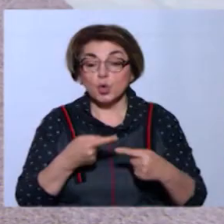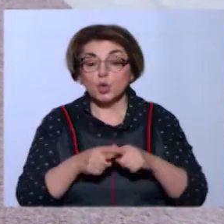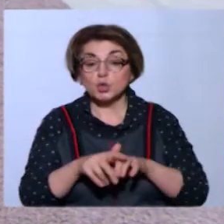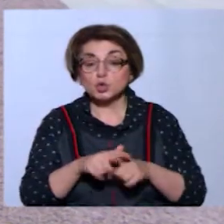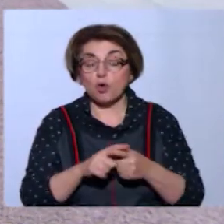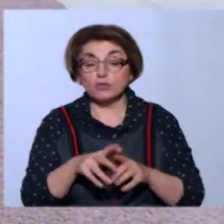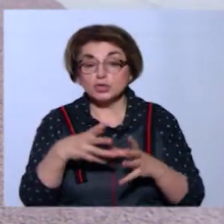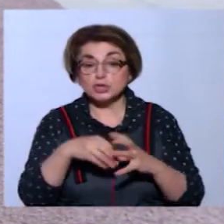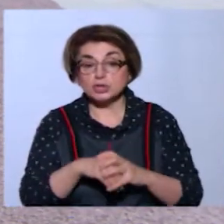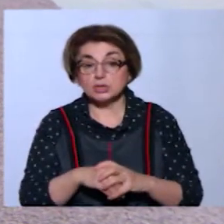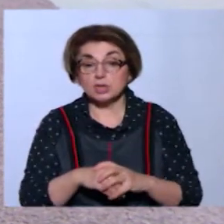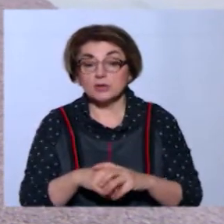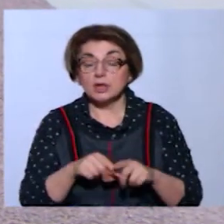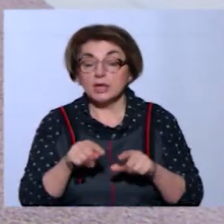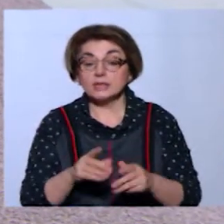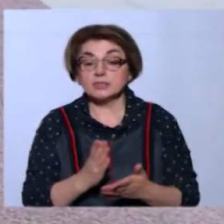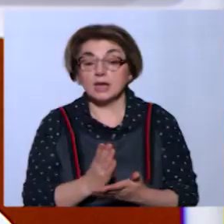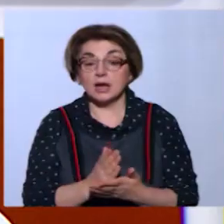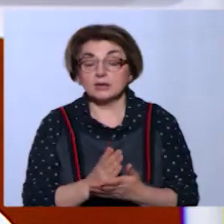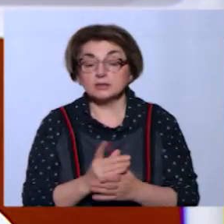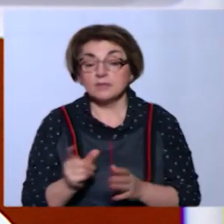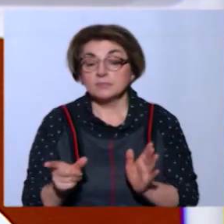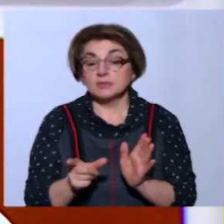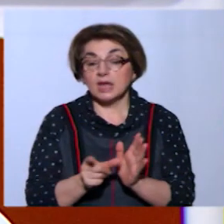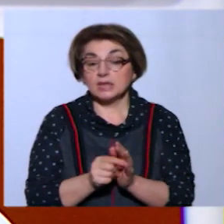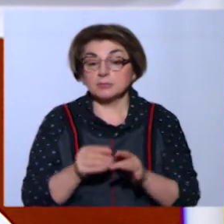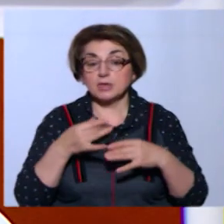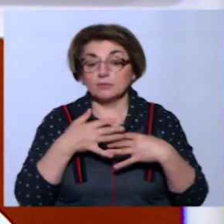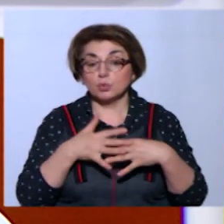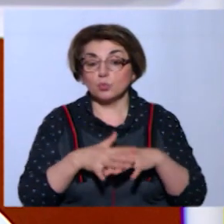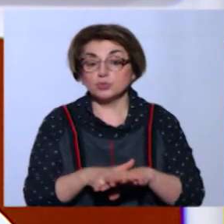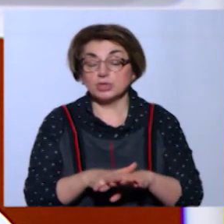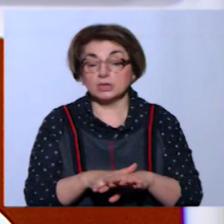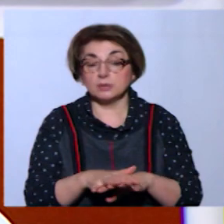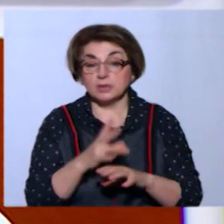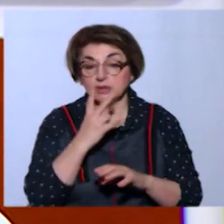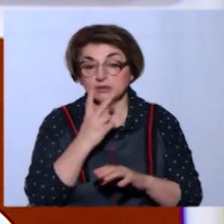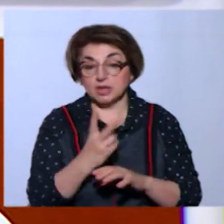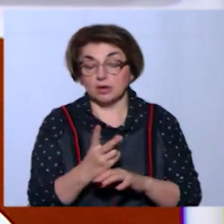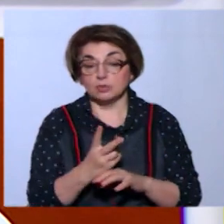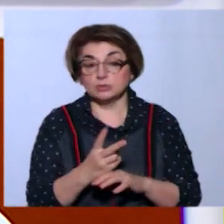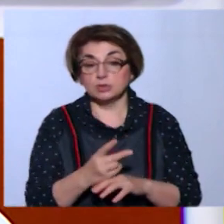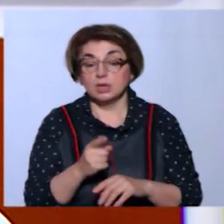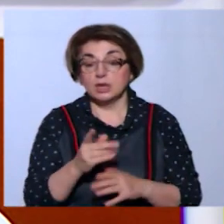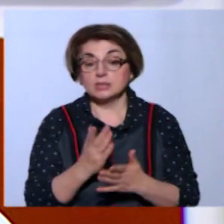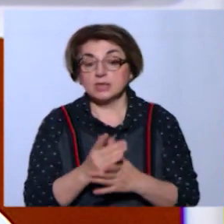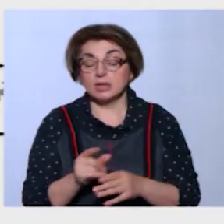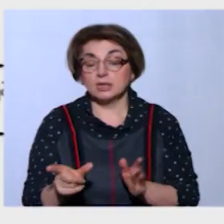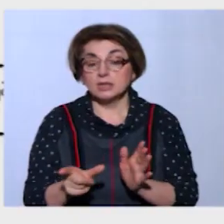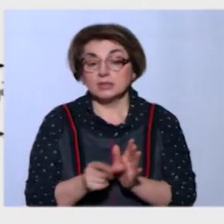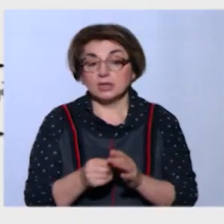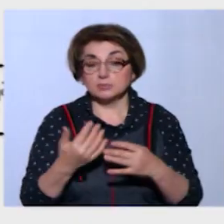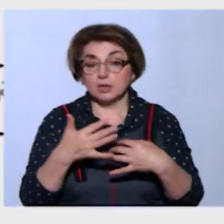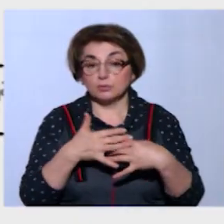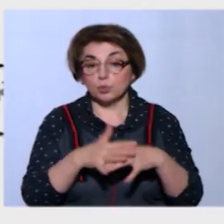აი, ეს არის თანამგზავრი უჯრედები. ეხლა გაჩვენებთ თანამგზავრ უჯრედებს. აი, ეს არის თანამგზავრი უჯრედები.